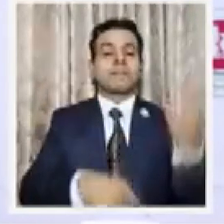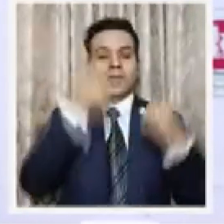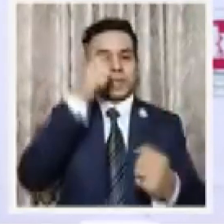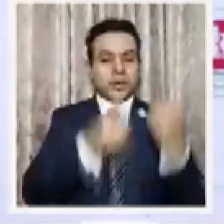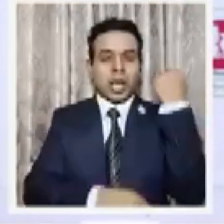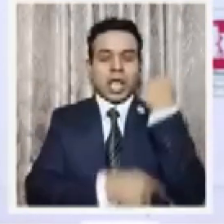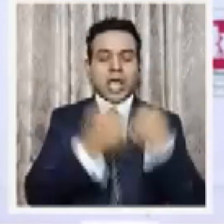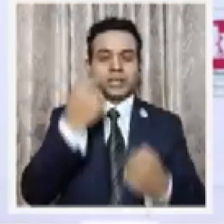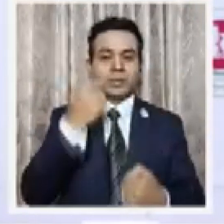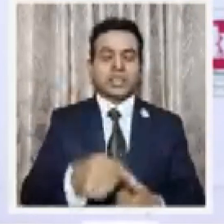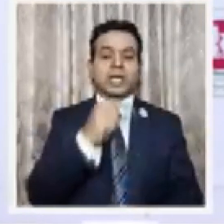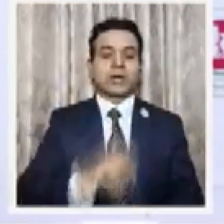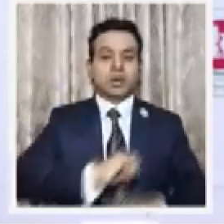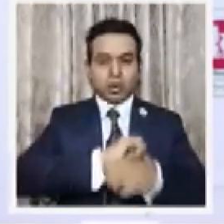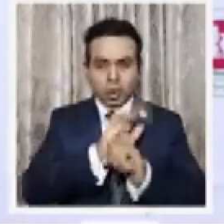4.61%।